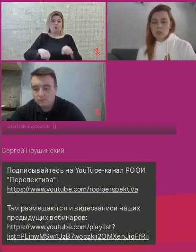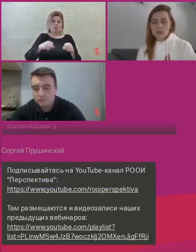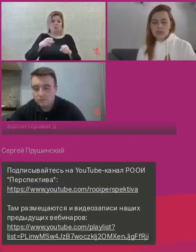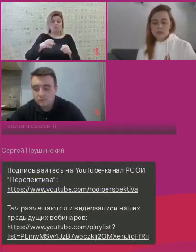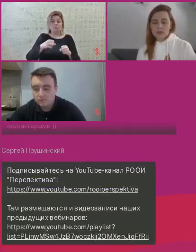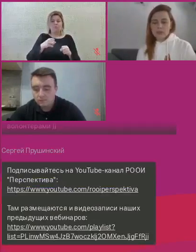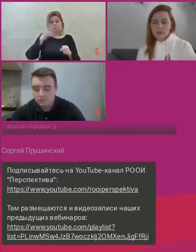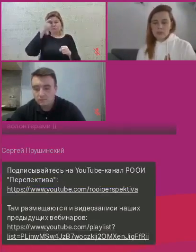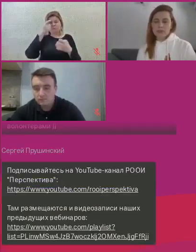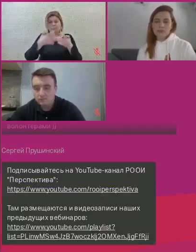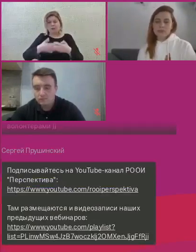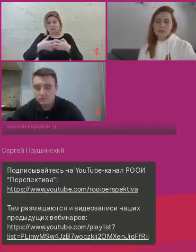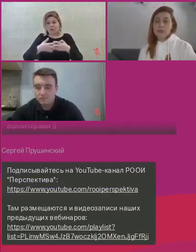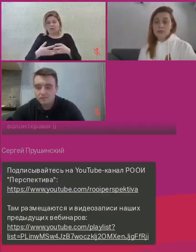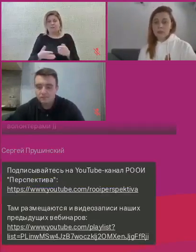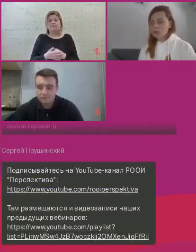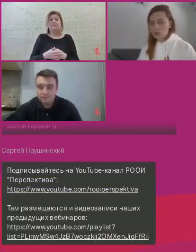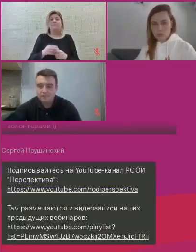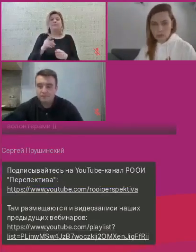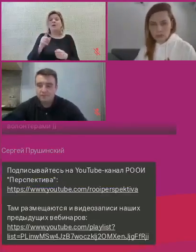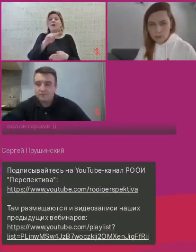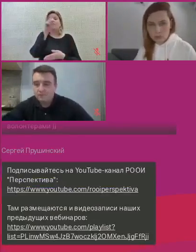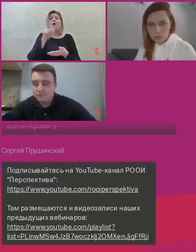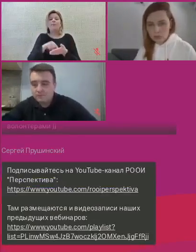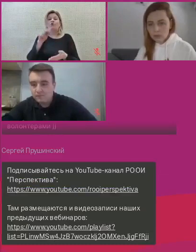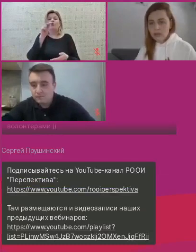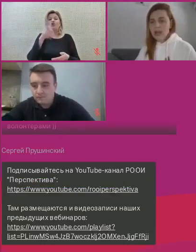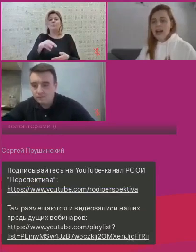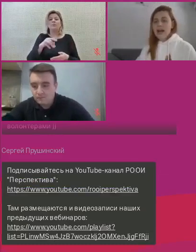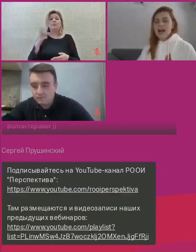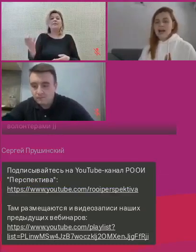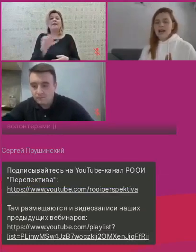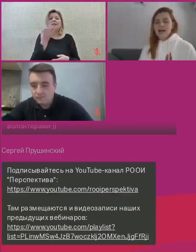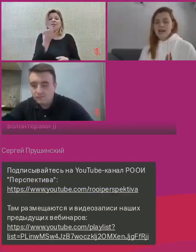Чем заинтересовываете партнеров? У нас вопрос. Я уже просто по вопросам тут бегаю.